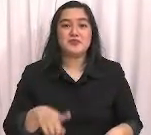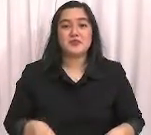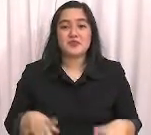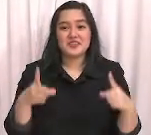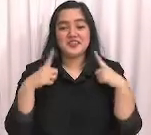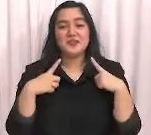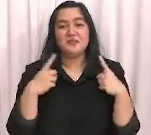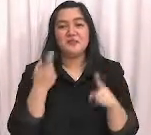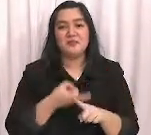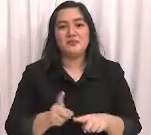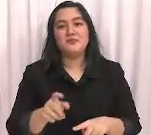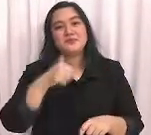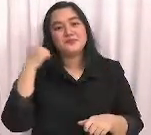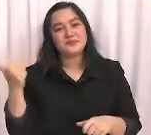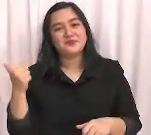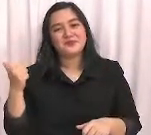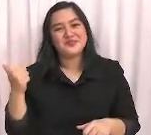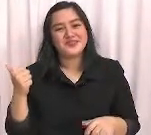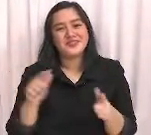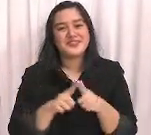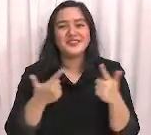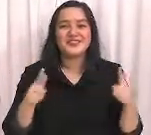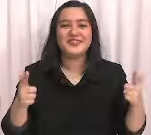Kanimo, Ging.